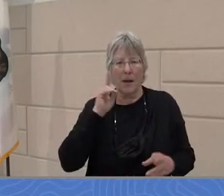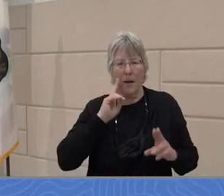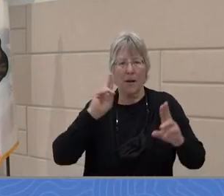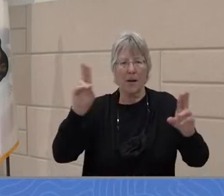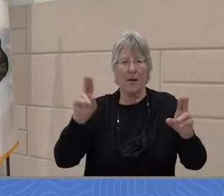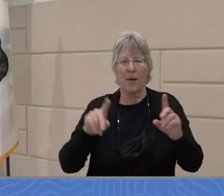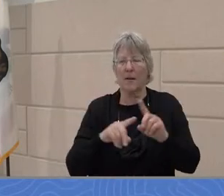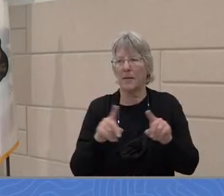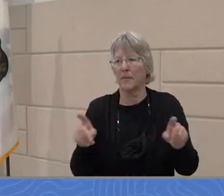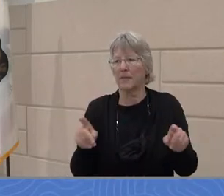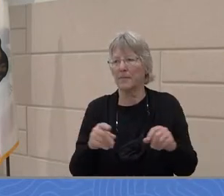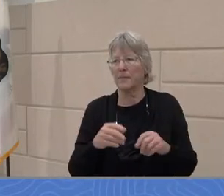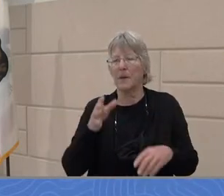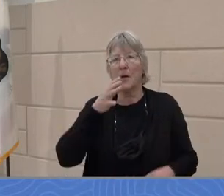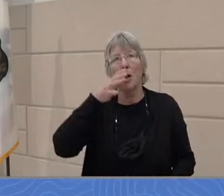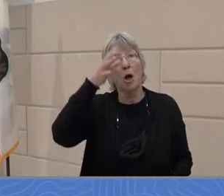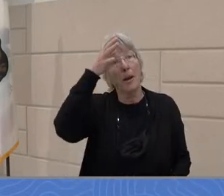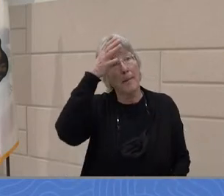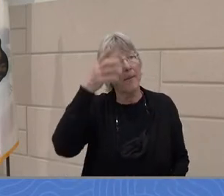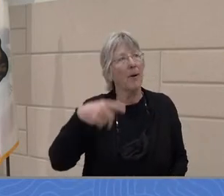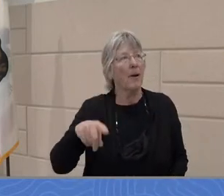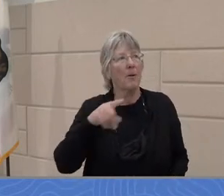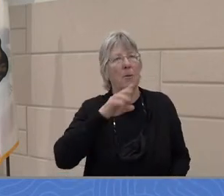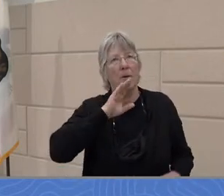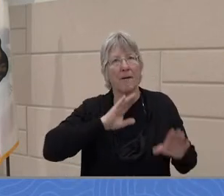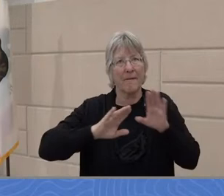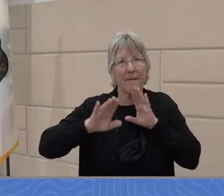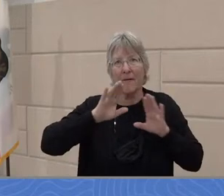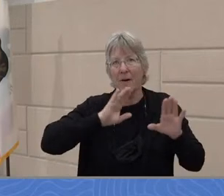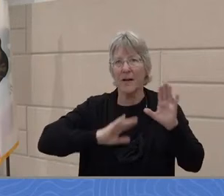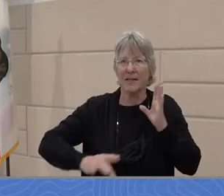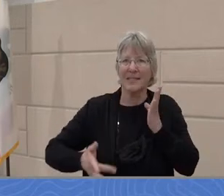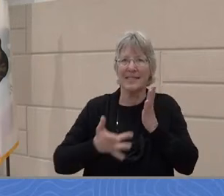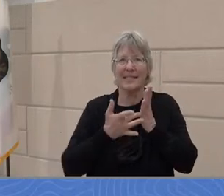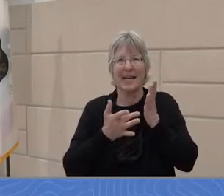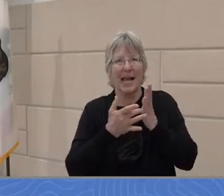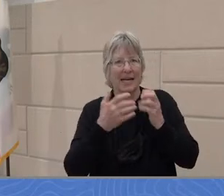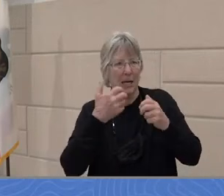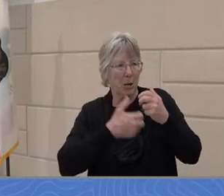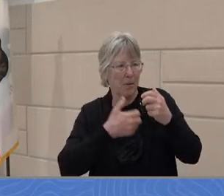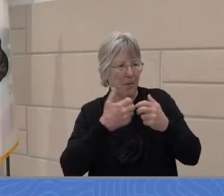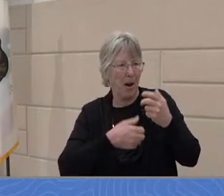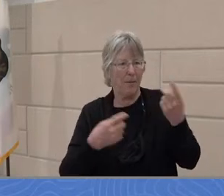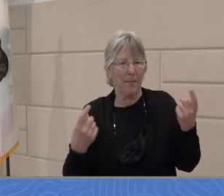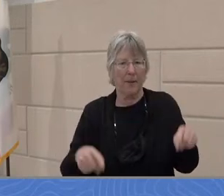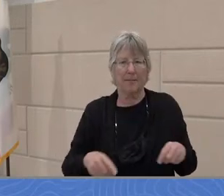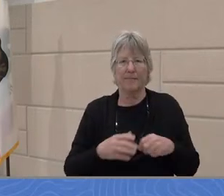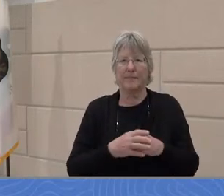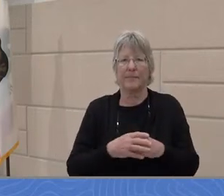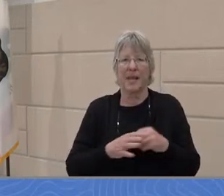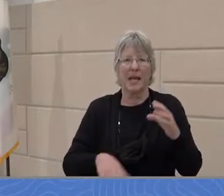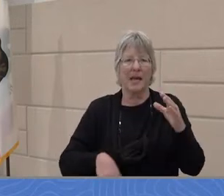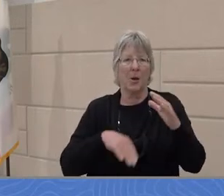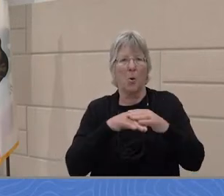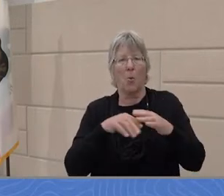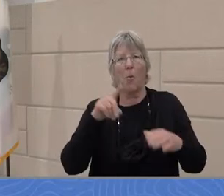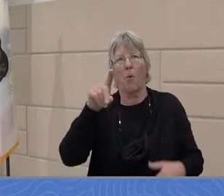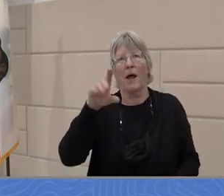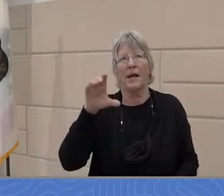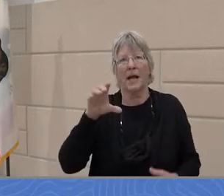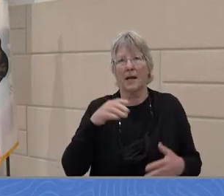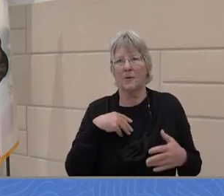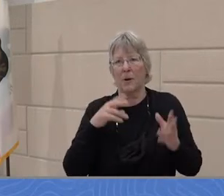านประชุมตามระยะออนไลน์ครองอยากไปมาชามหรือหายอปุ่มมาได้เมียนกาทุนทับนังก